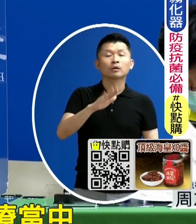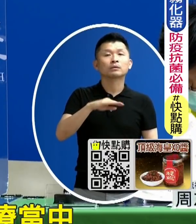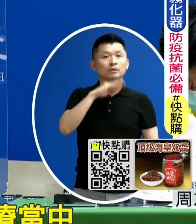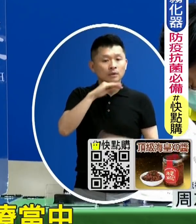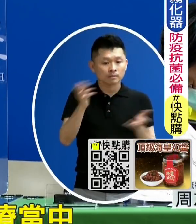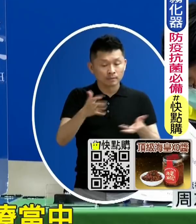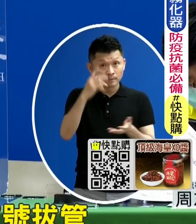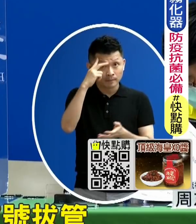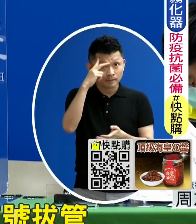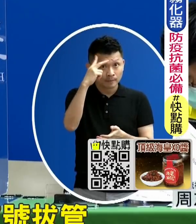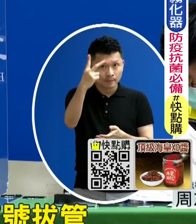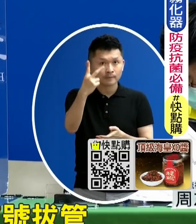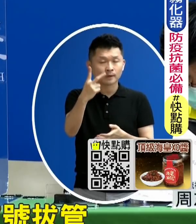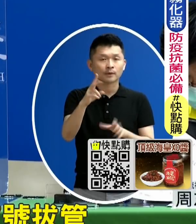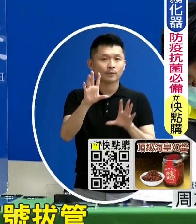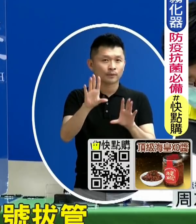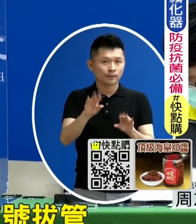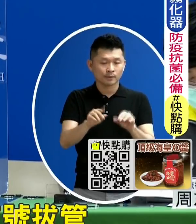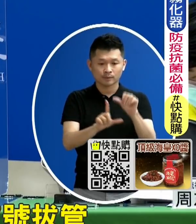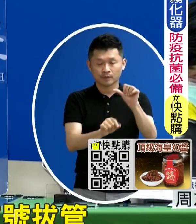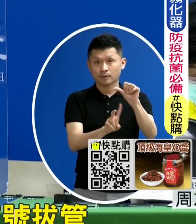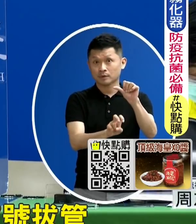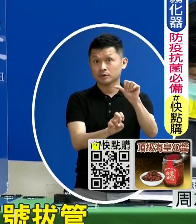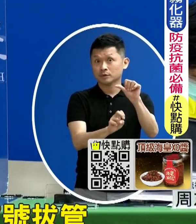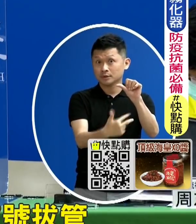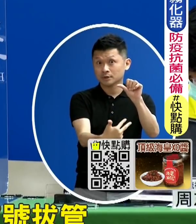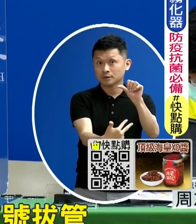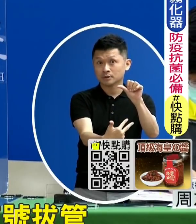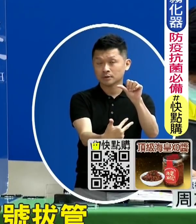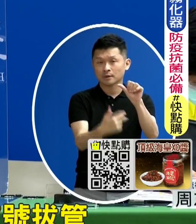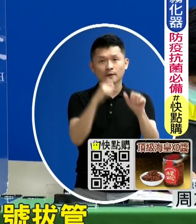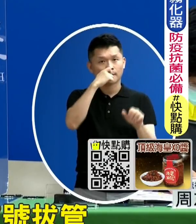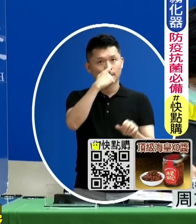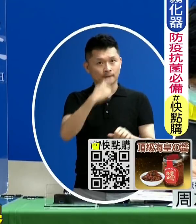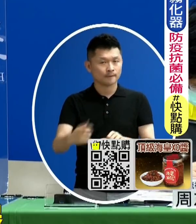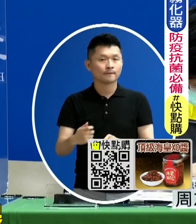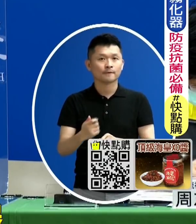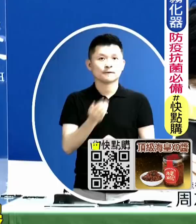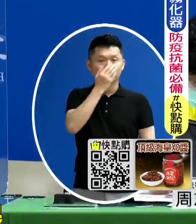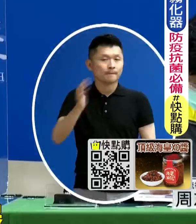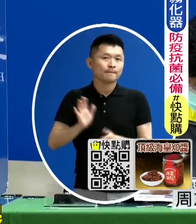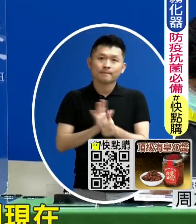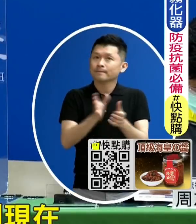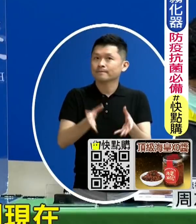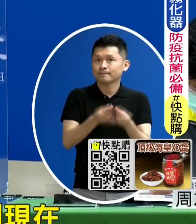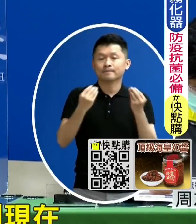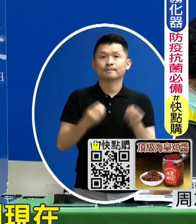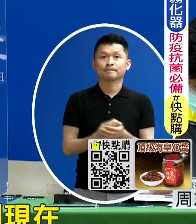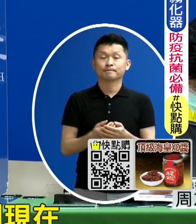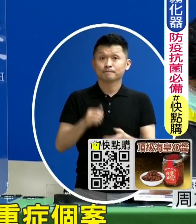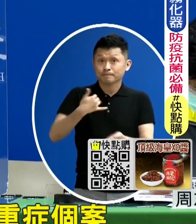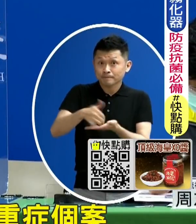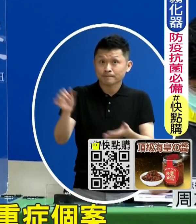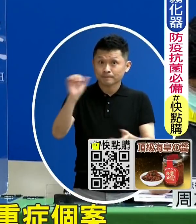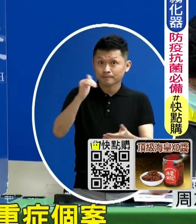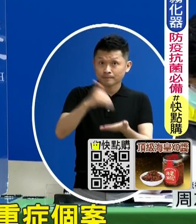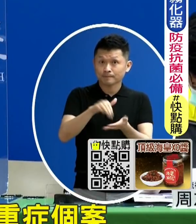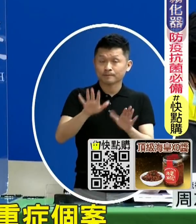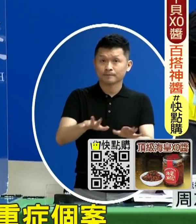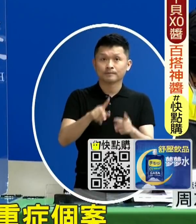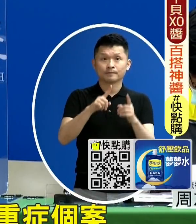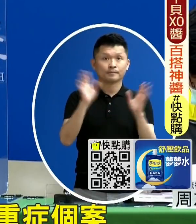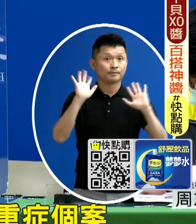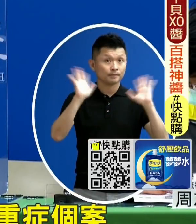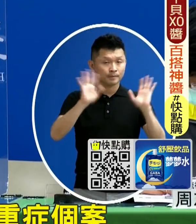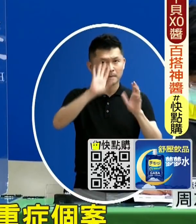治疗当中也很顺利的，就在5月27号的时候就拔管移除呼吸器，所以我们累积到现在总共有22位